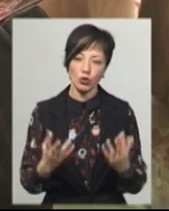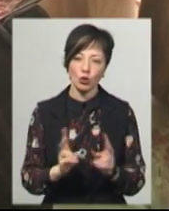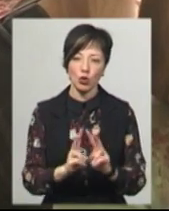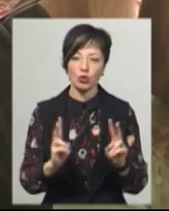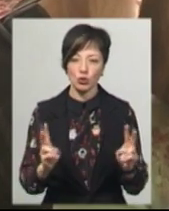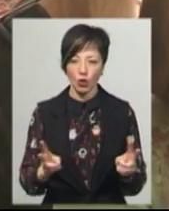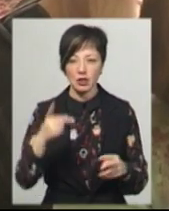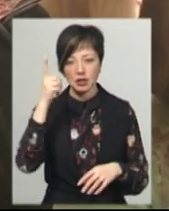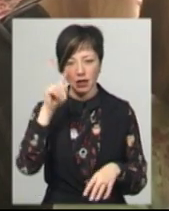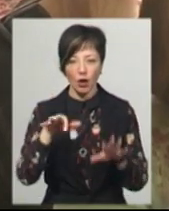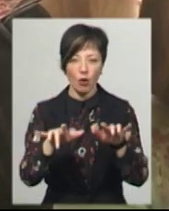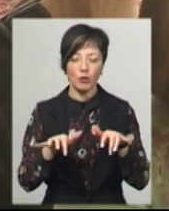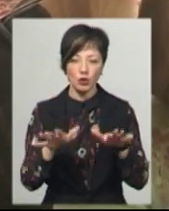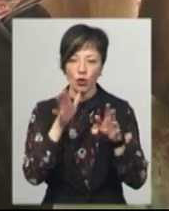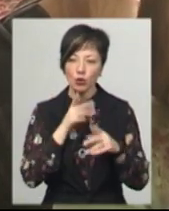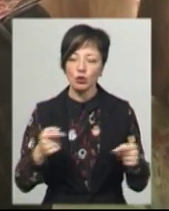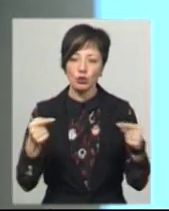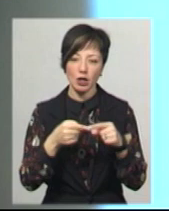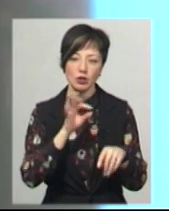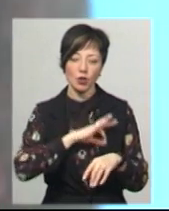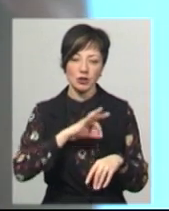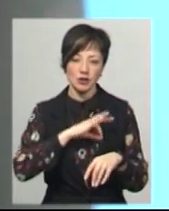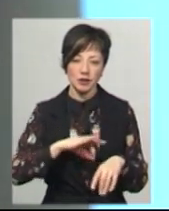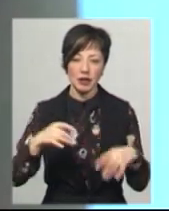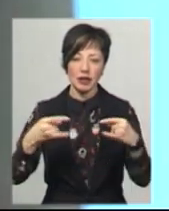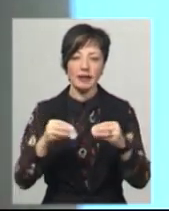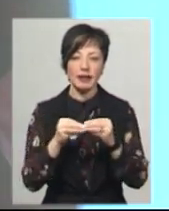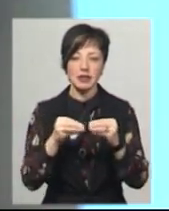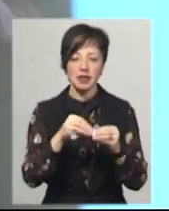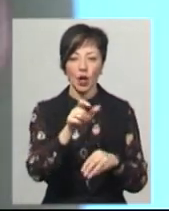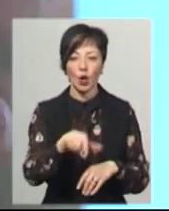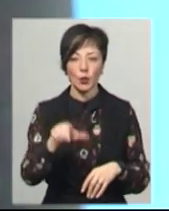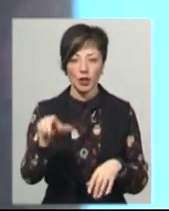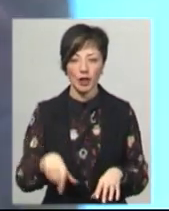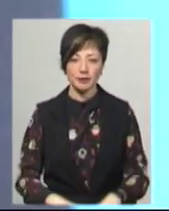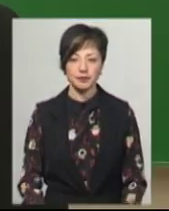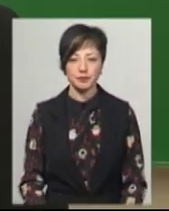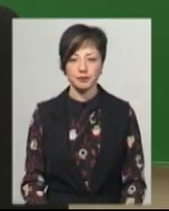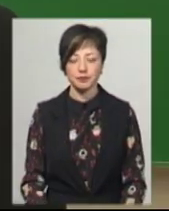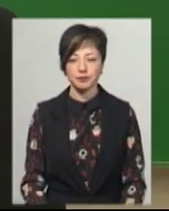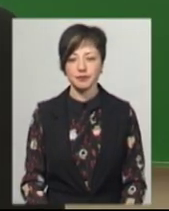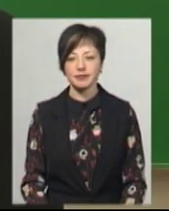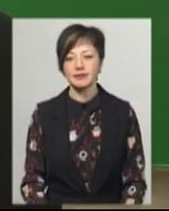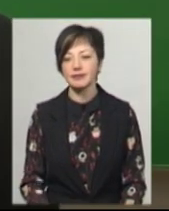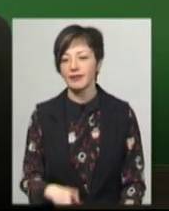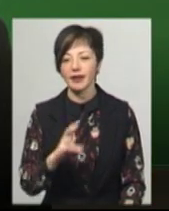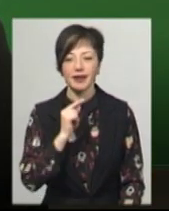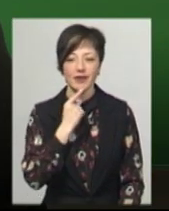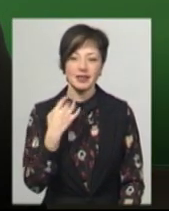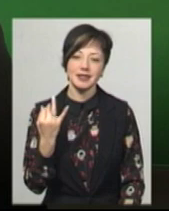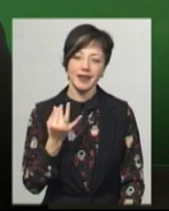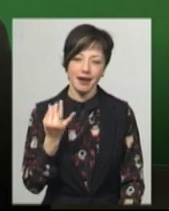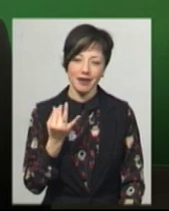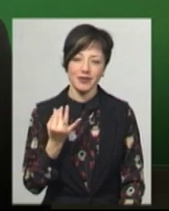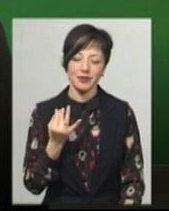хто володіє комп'ютером. Одночасно користуватися смартбордом може 10 людей, розповідає Сергій Моравський. Не стільки важко, наскільки цікаво,